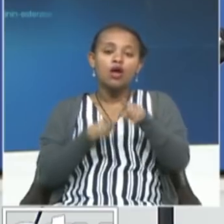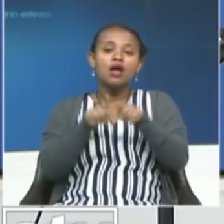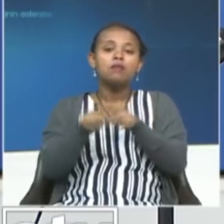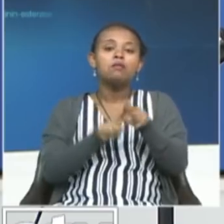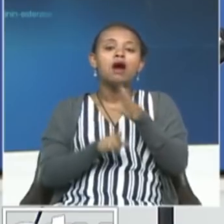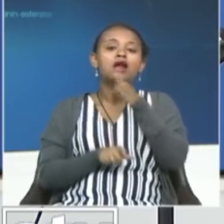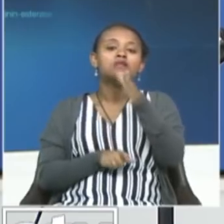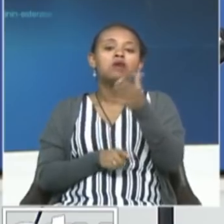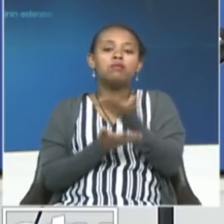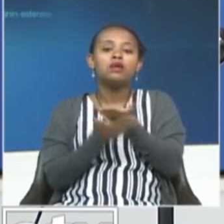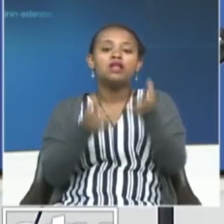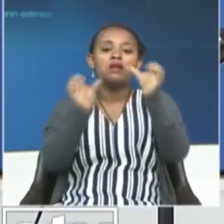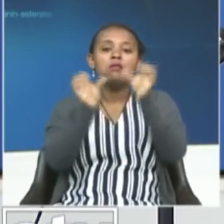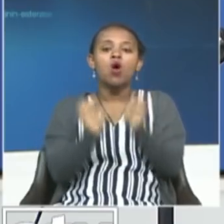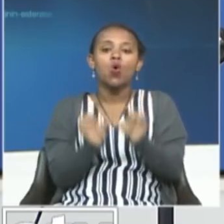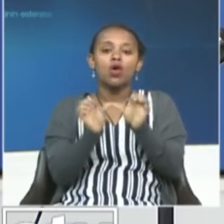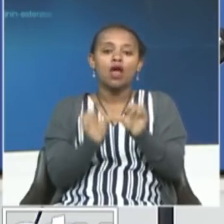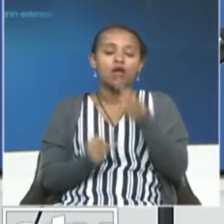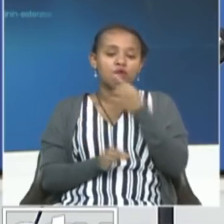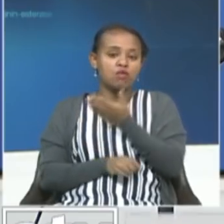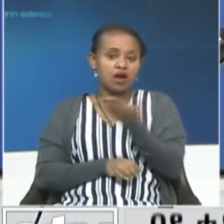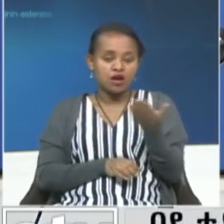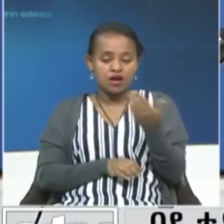ማልስማማበት ነገር ይሄ መቆያ የሚባል ነገር አለ።